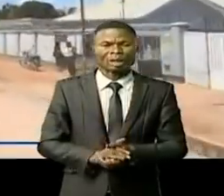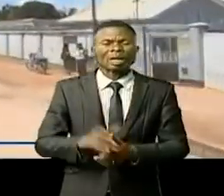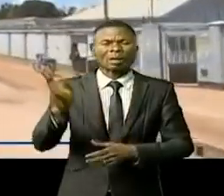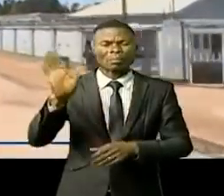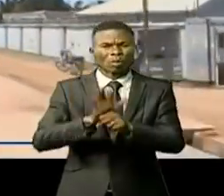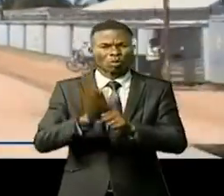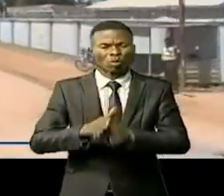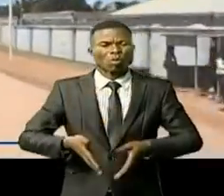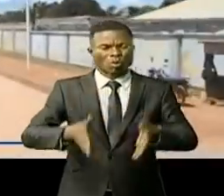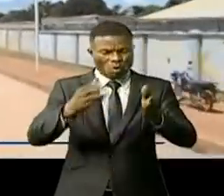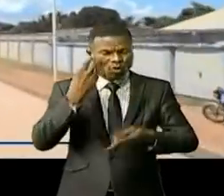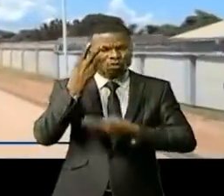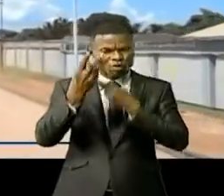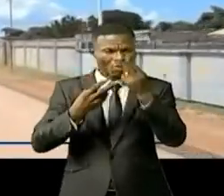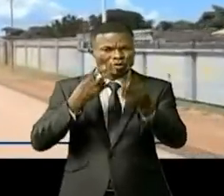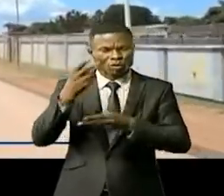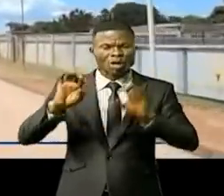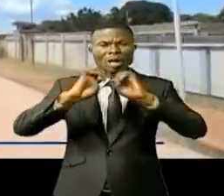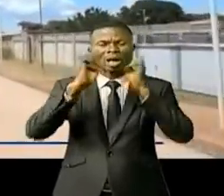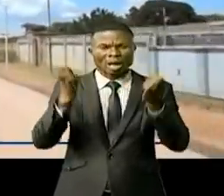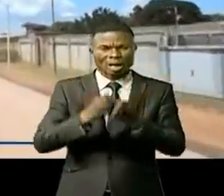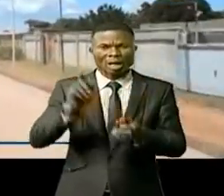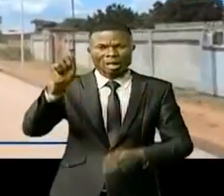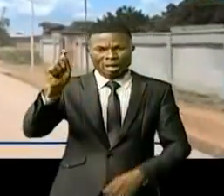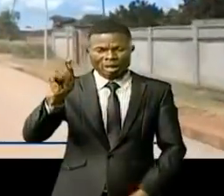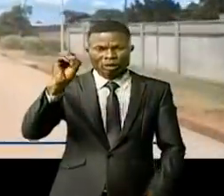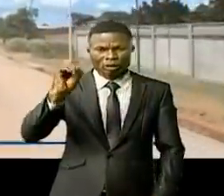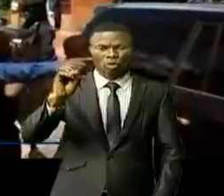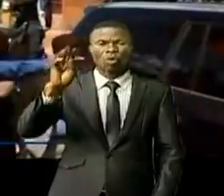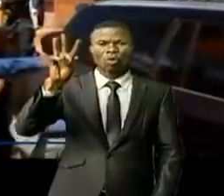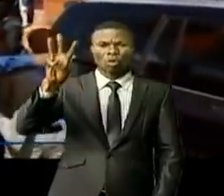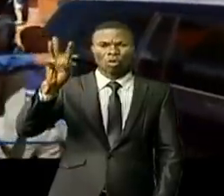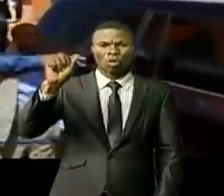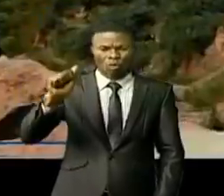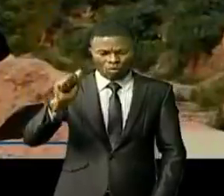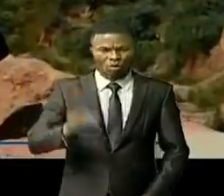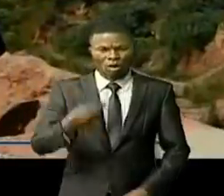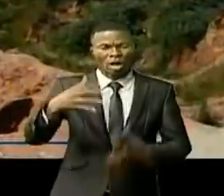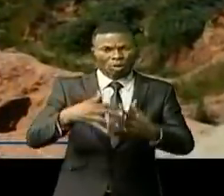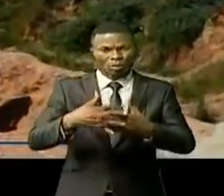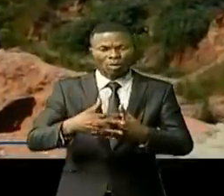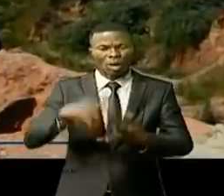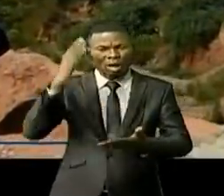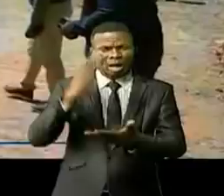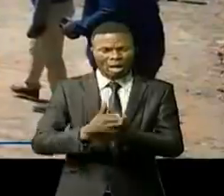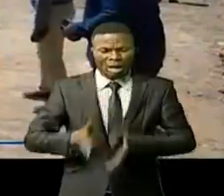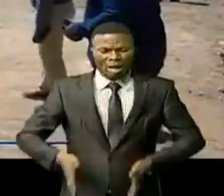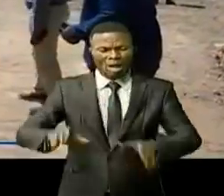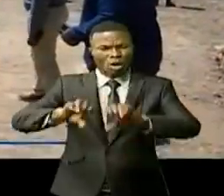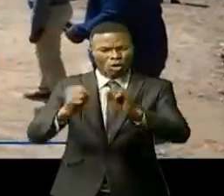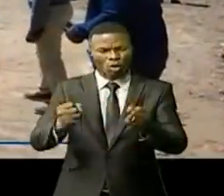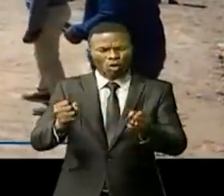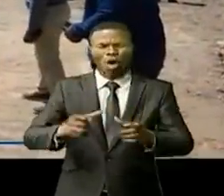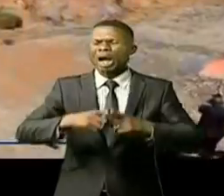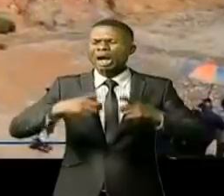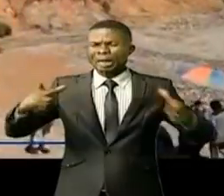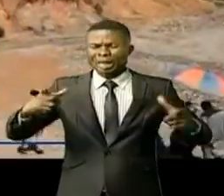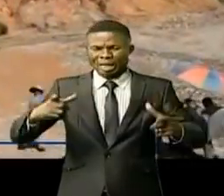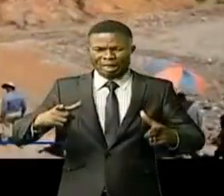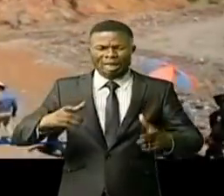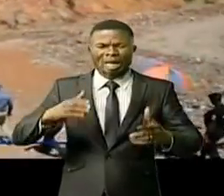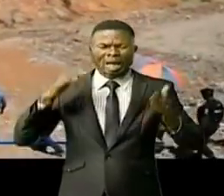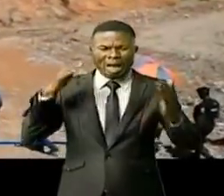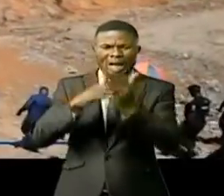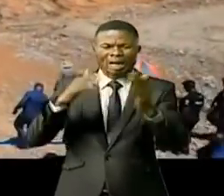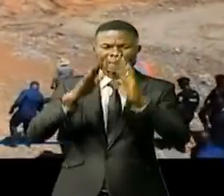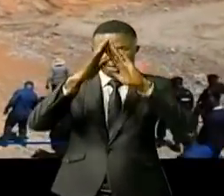Kayembe, Kakinga où l'entreprise Toa a déployé ses engins pour lutter contre une grosse tête d'érosion qui menace les habitations du